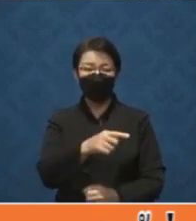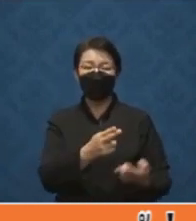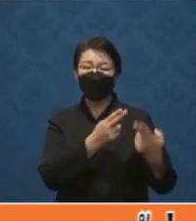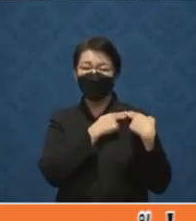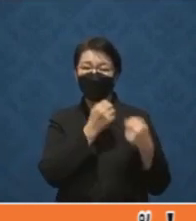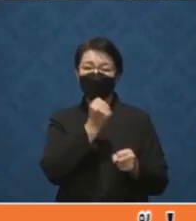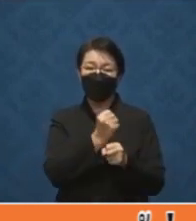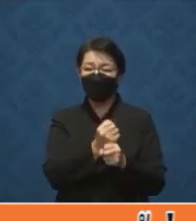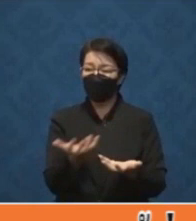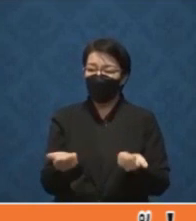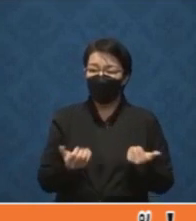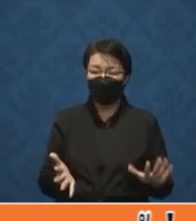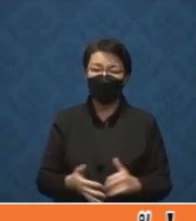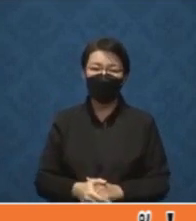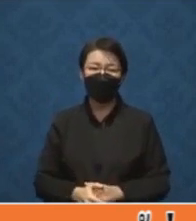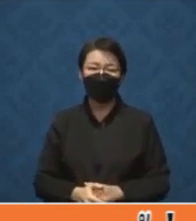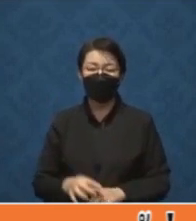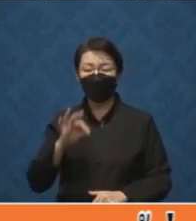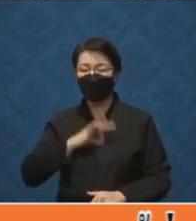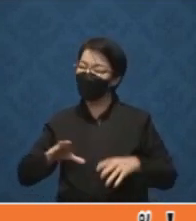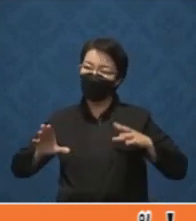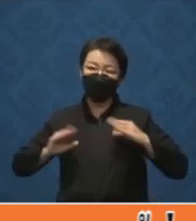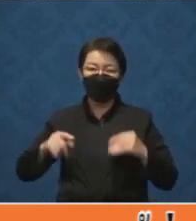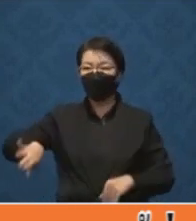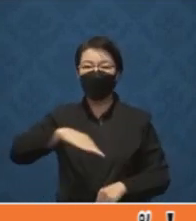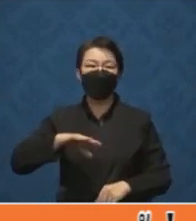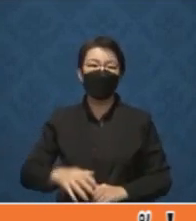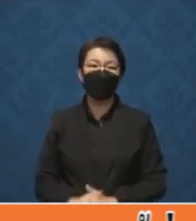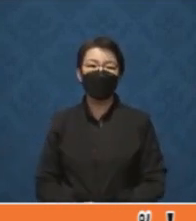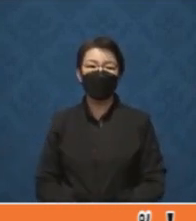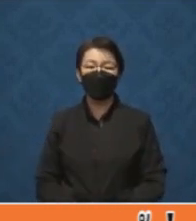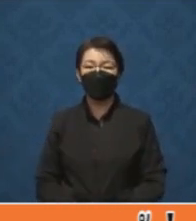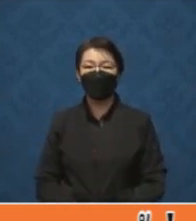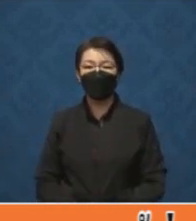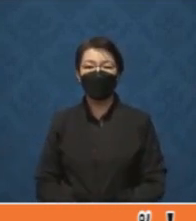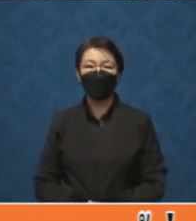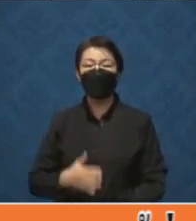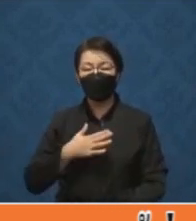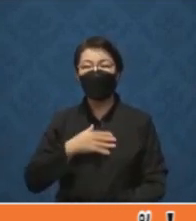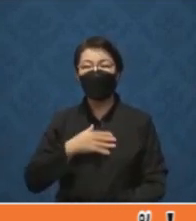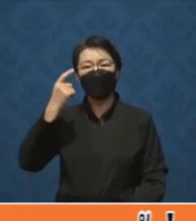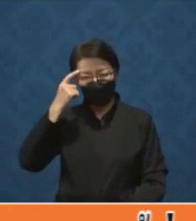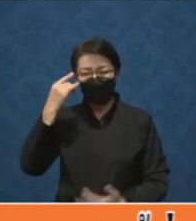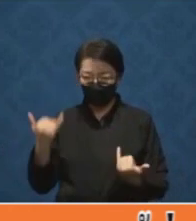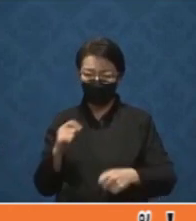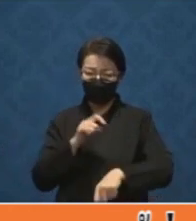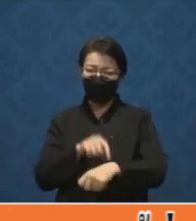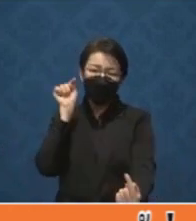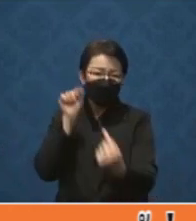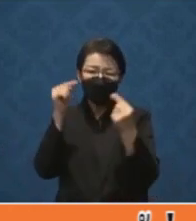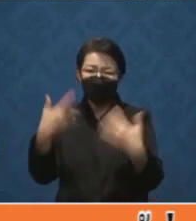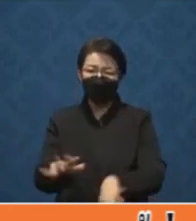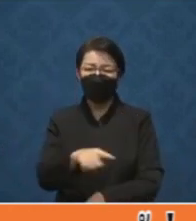อบทางกฎหมายของเจ้าหน้าที่รัฐแบบนี้เราไม่สามารถยอมได้ท่านประธานครับผมจึงคิดว่าถึงเวลา